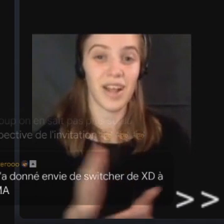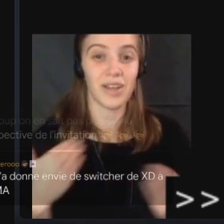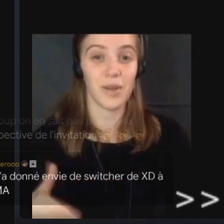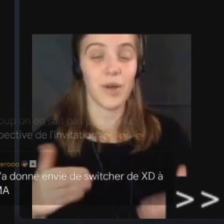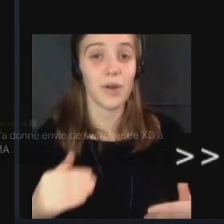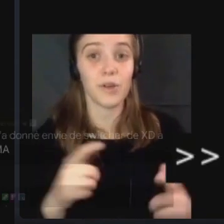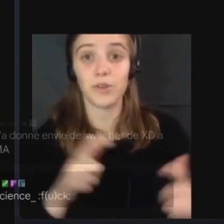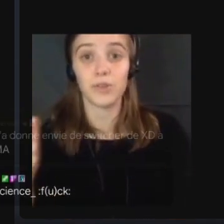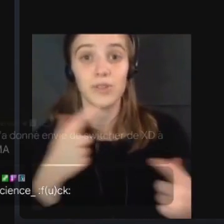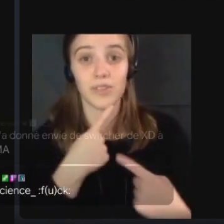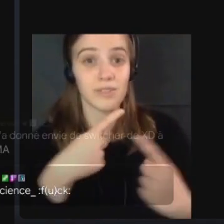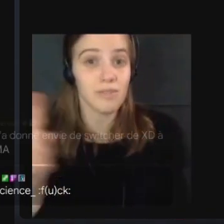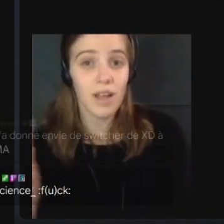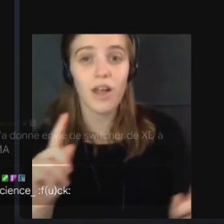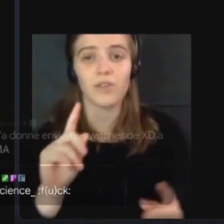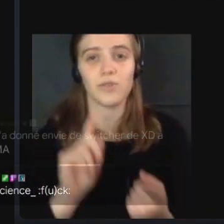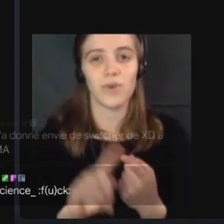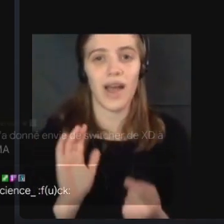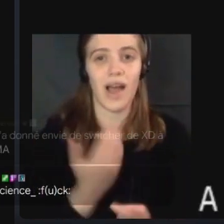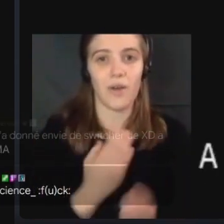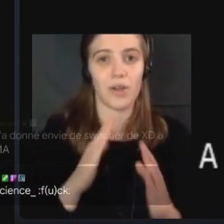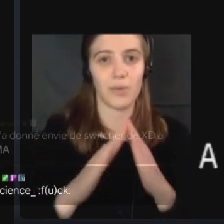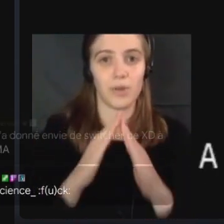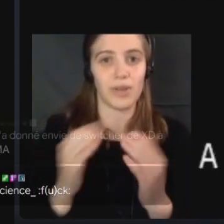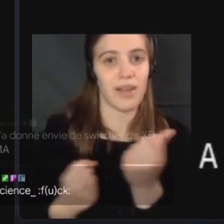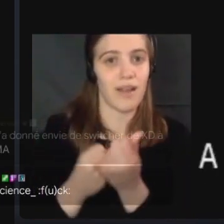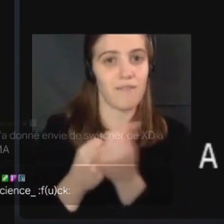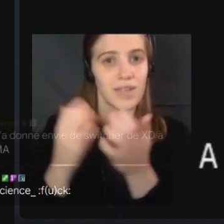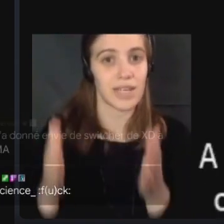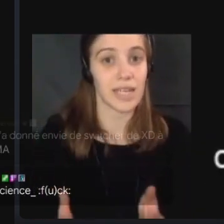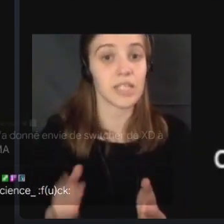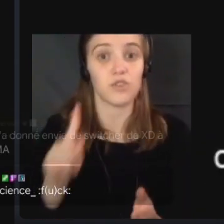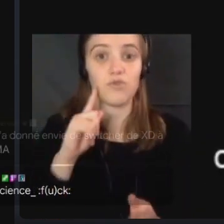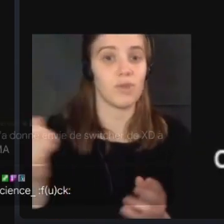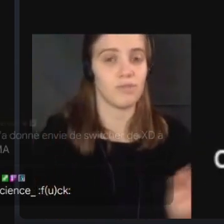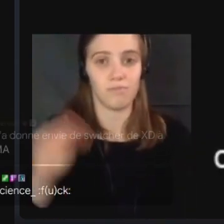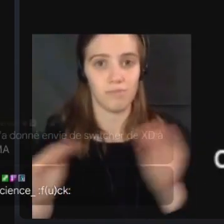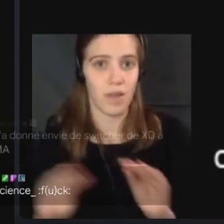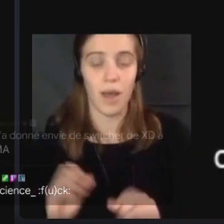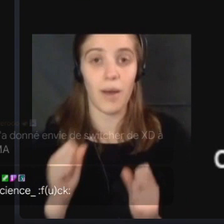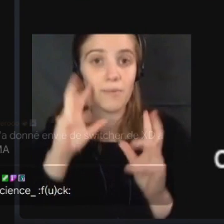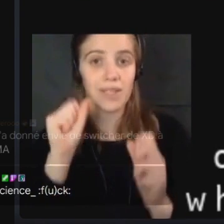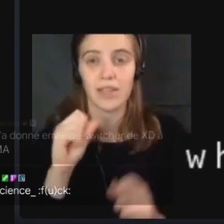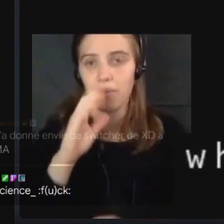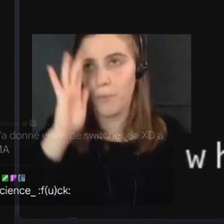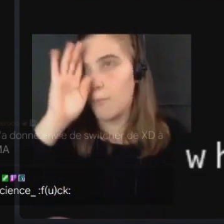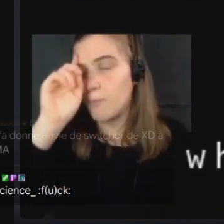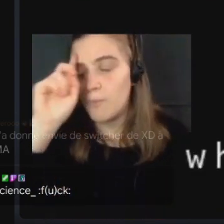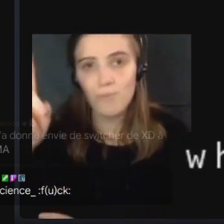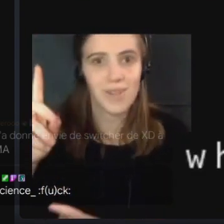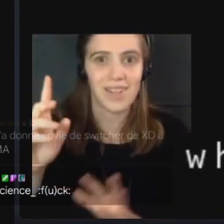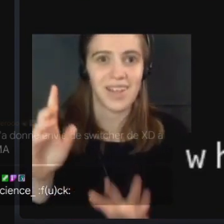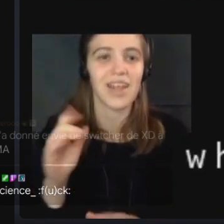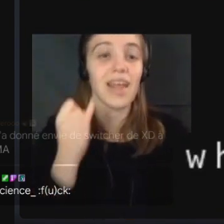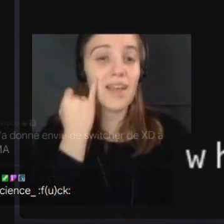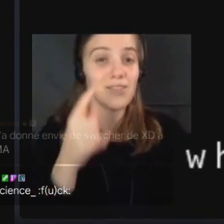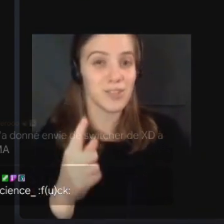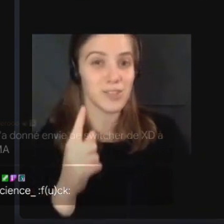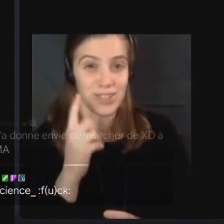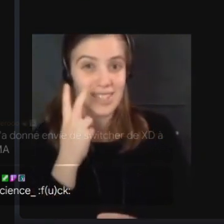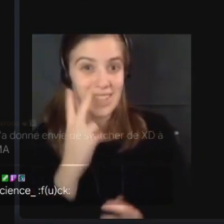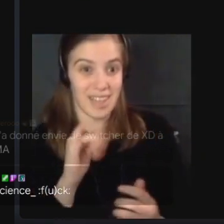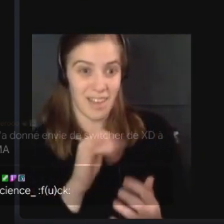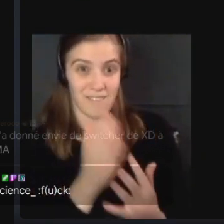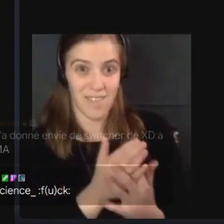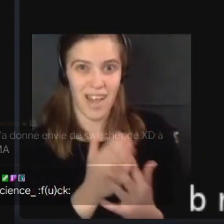pas autant de besoin d'avoir des boards, etc. Maintenant, on a une majorité de la population qui se retrouve dans